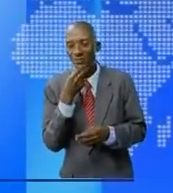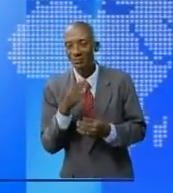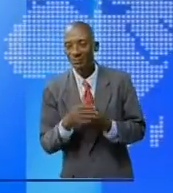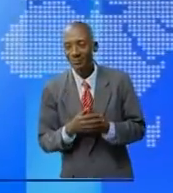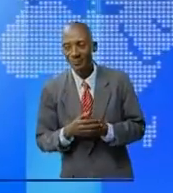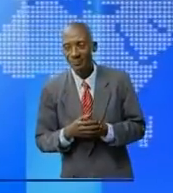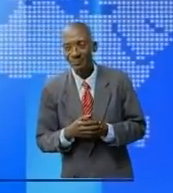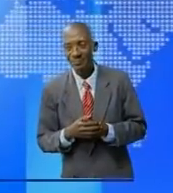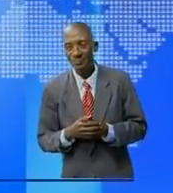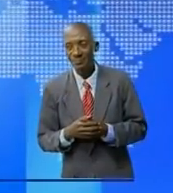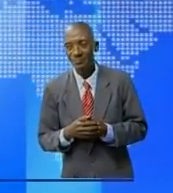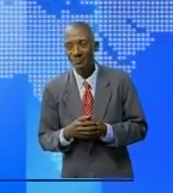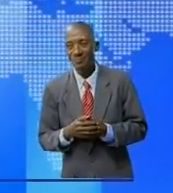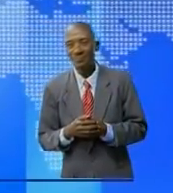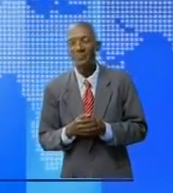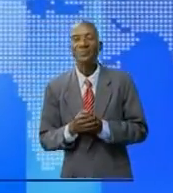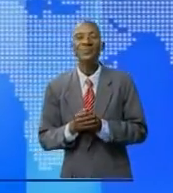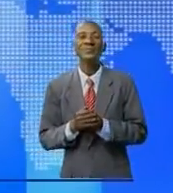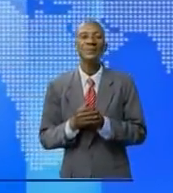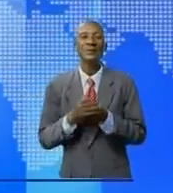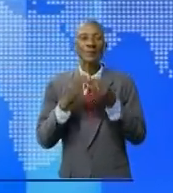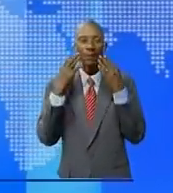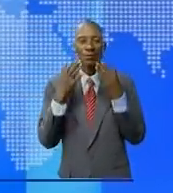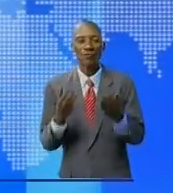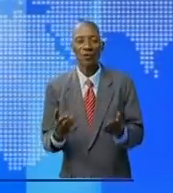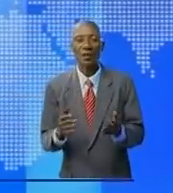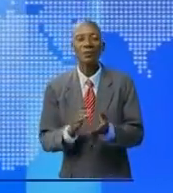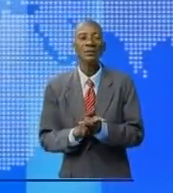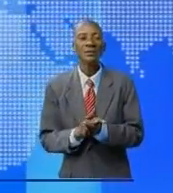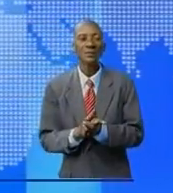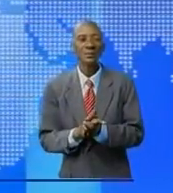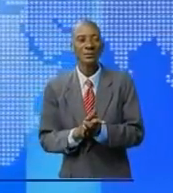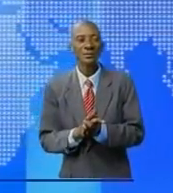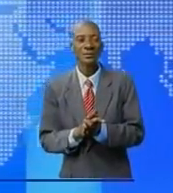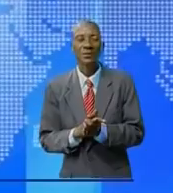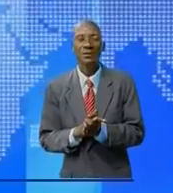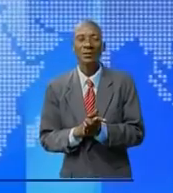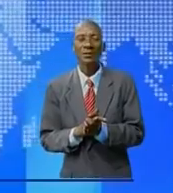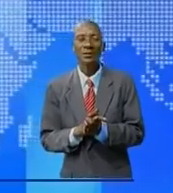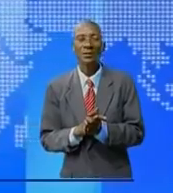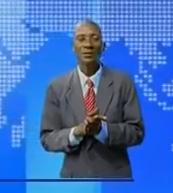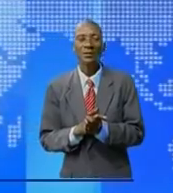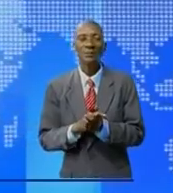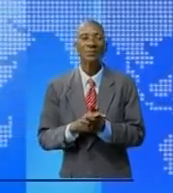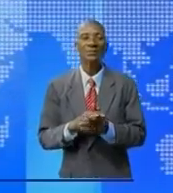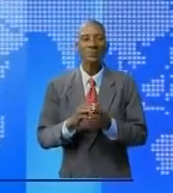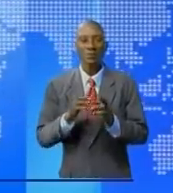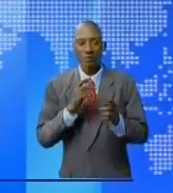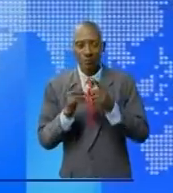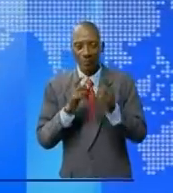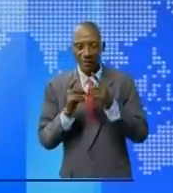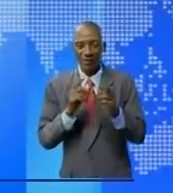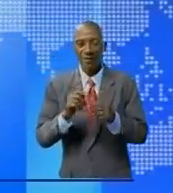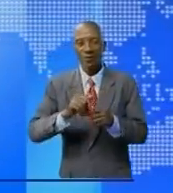L'événement était célébré avec pompe au centre de négoce de la province du Haut-Uele. Des milliers de personnes ont fait le déplacement pour